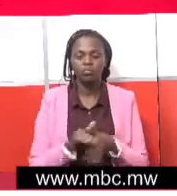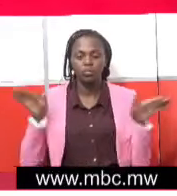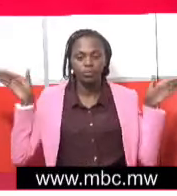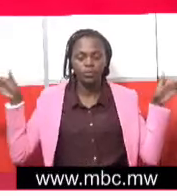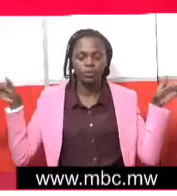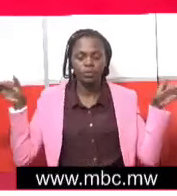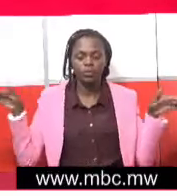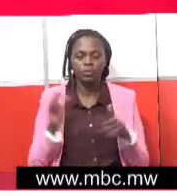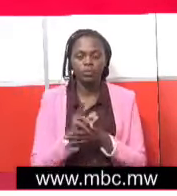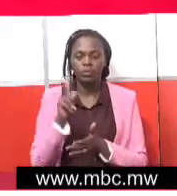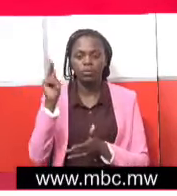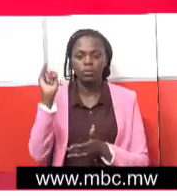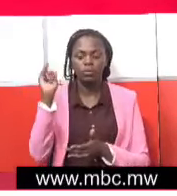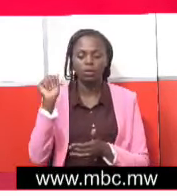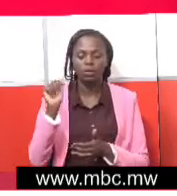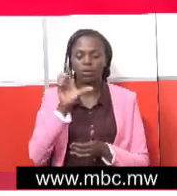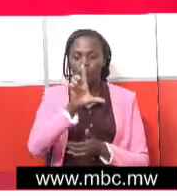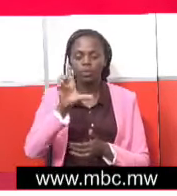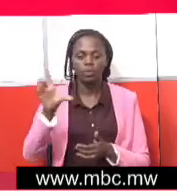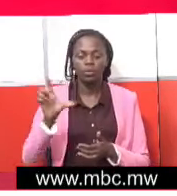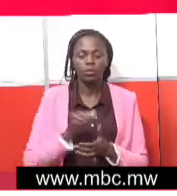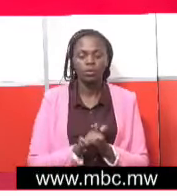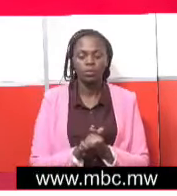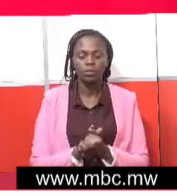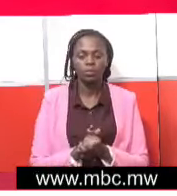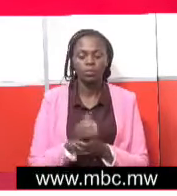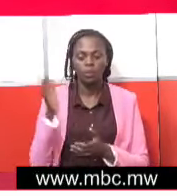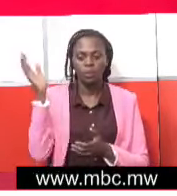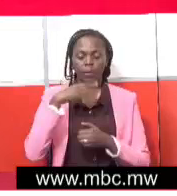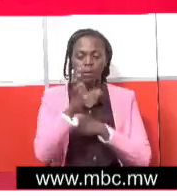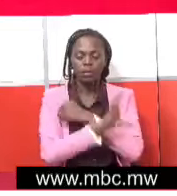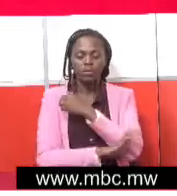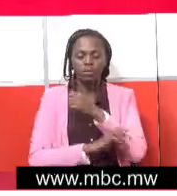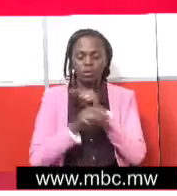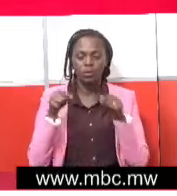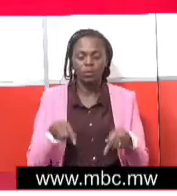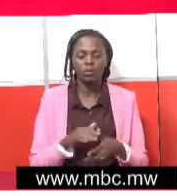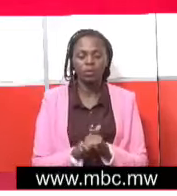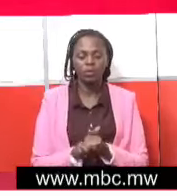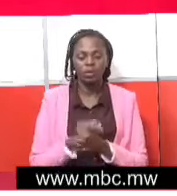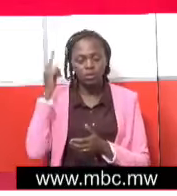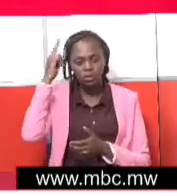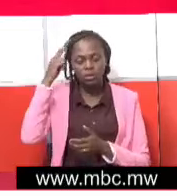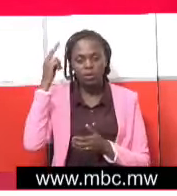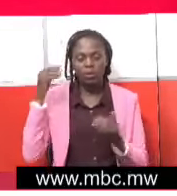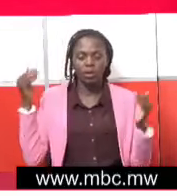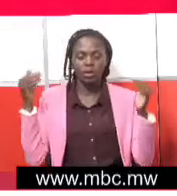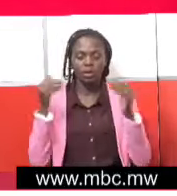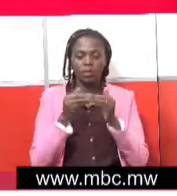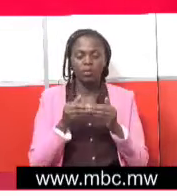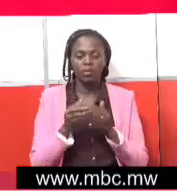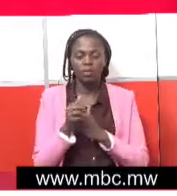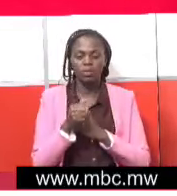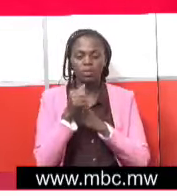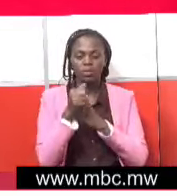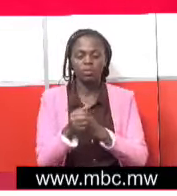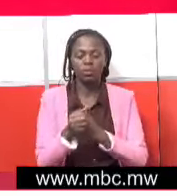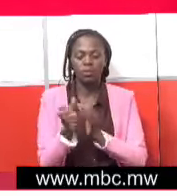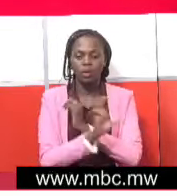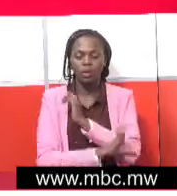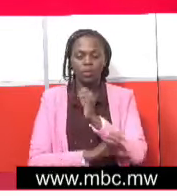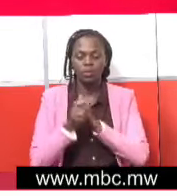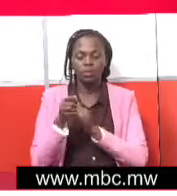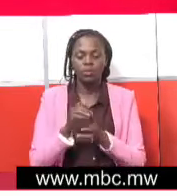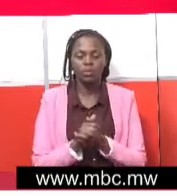la Kamuzu International mu mzinda wa Lilongwe pofika mdziko muno. Dr. Chakwera anakumana ndi mtsogoleri wa dzikolo